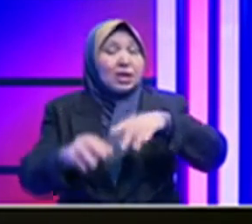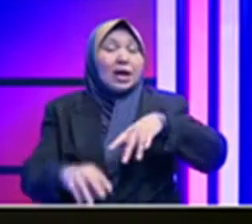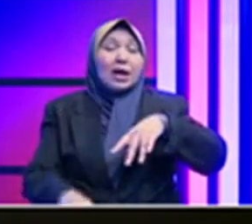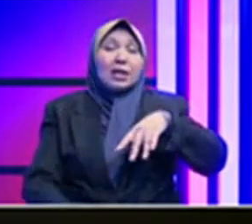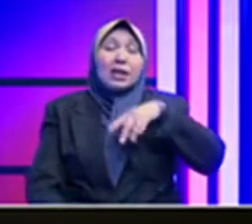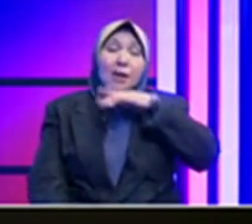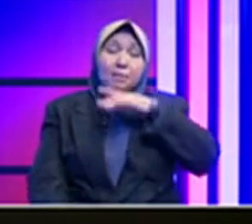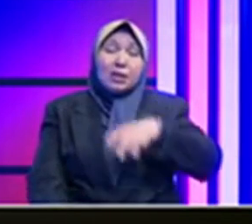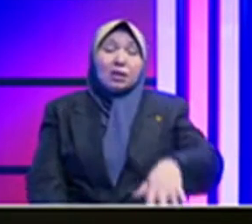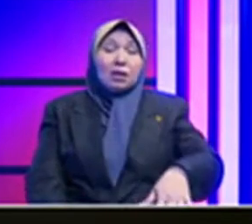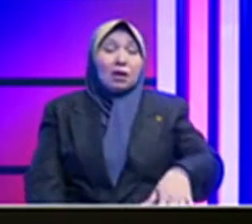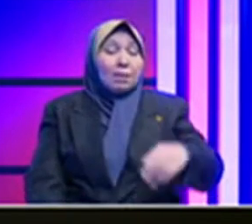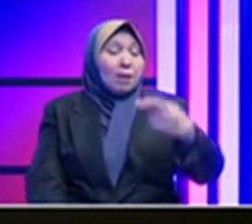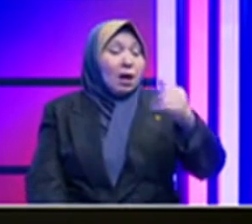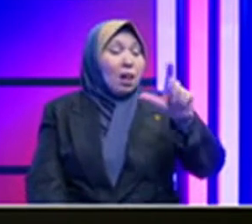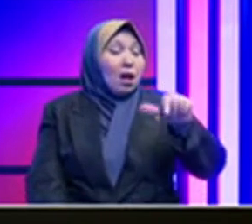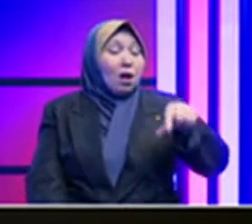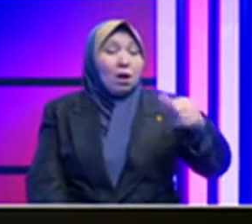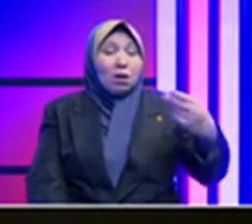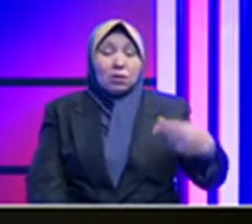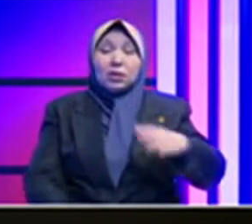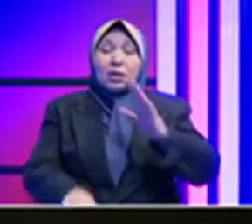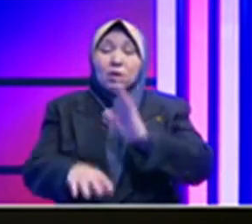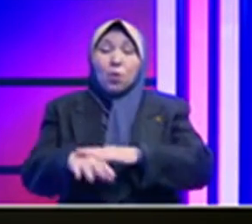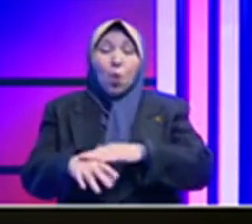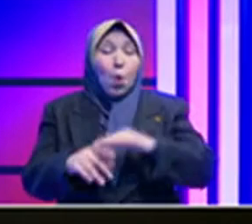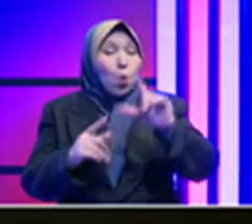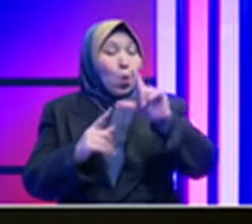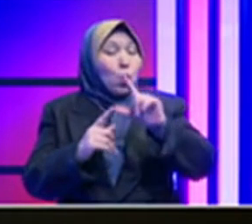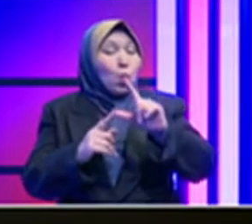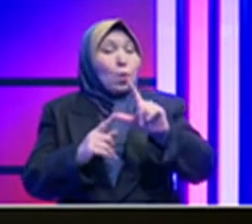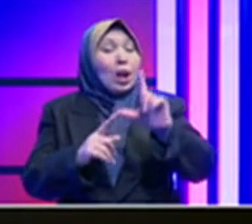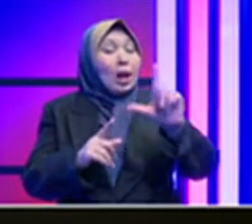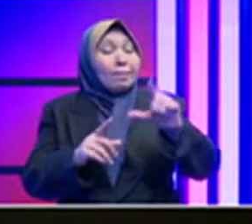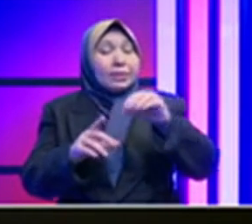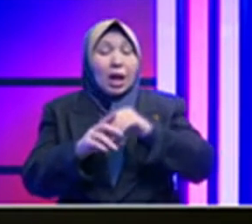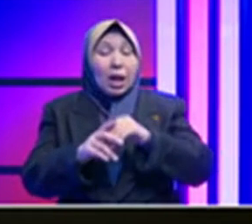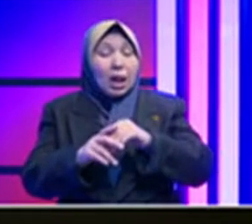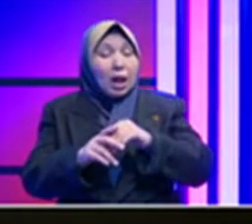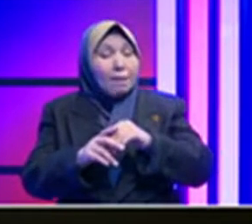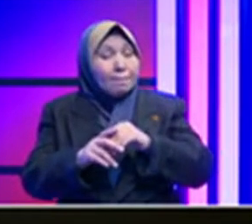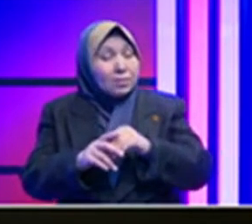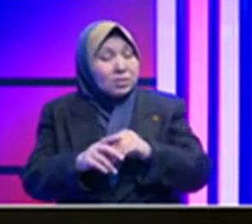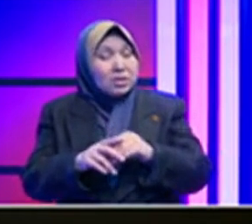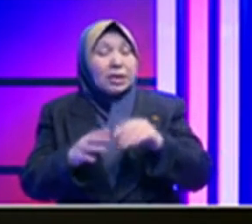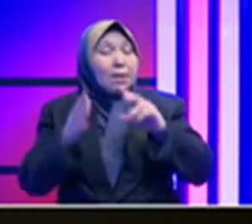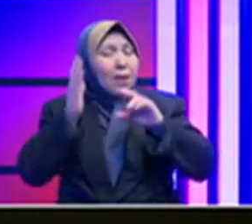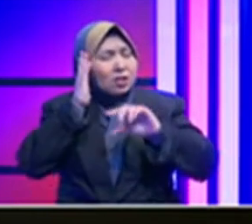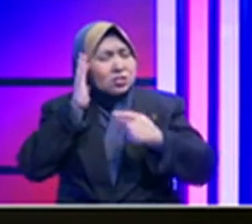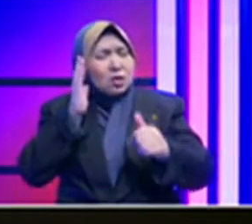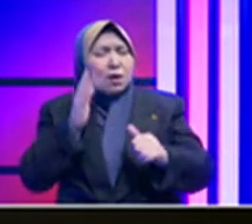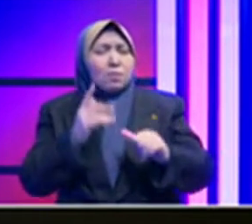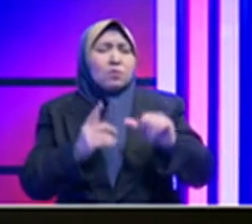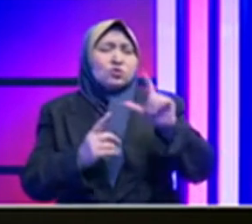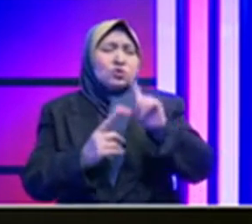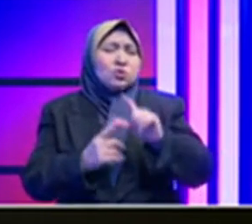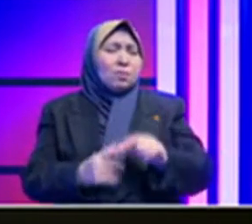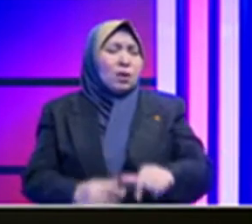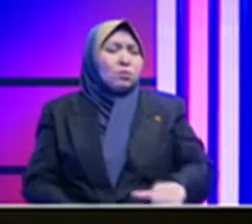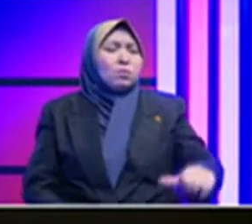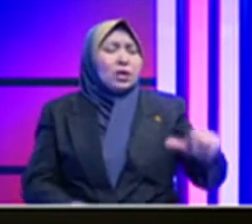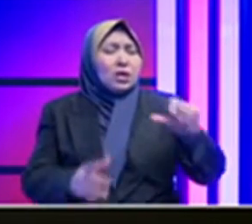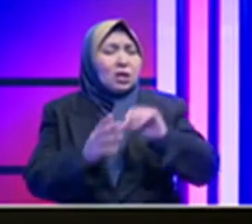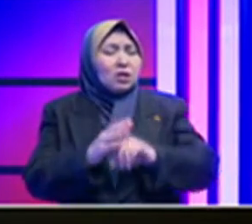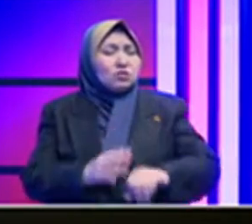dalam hal ko Atuh di Teguh huruf lam dalam Fatiha ditunggu saya baca bunyi tebal nah balik ke Medini ya